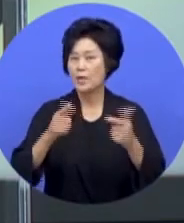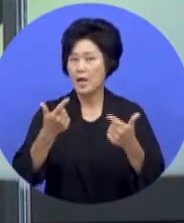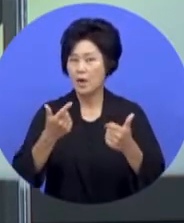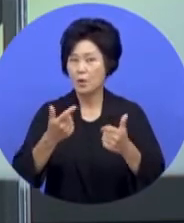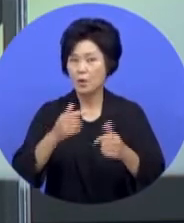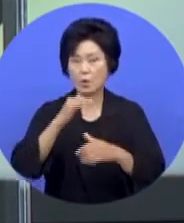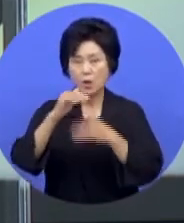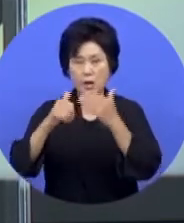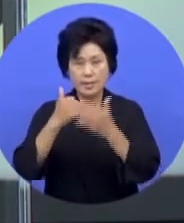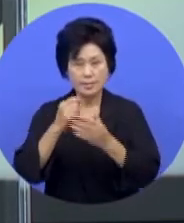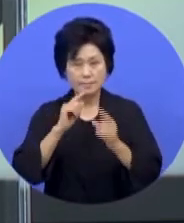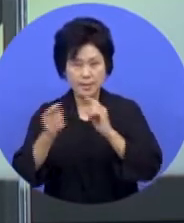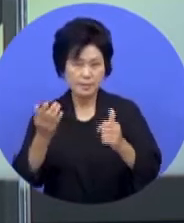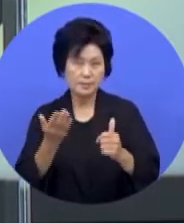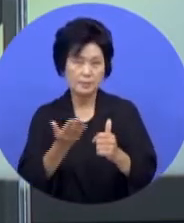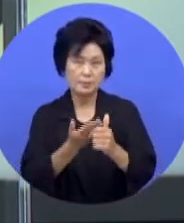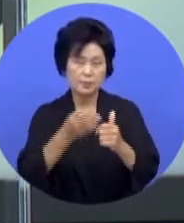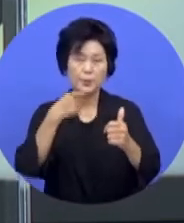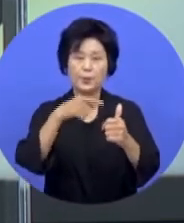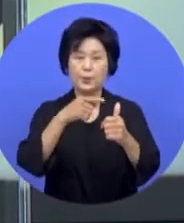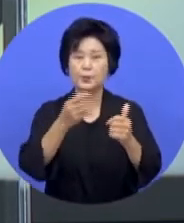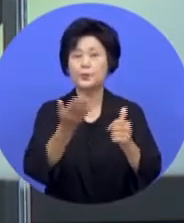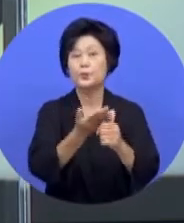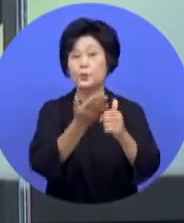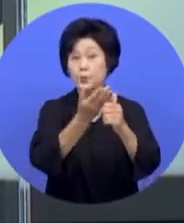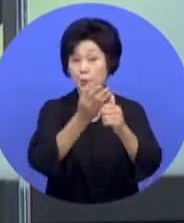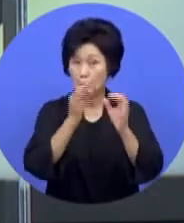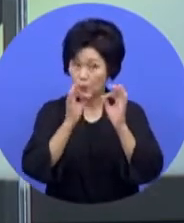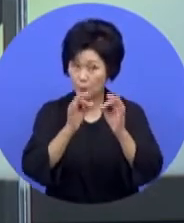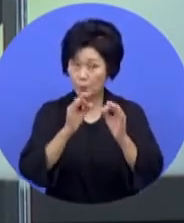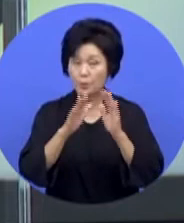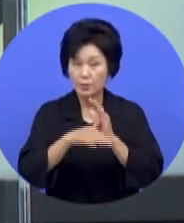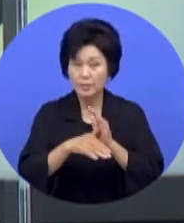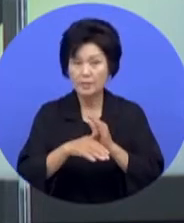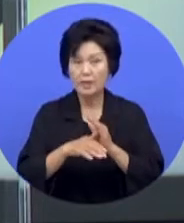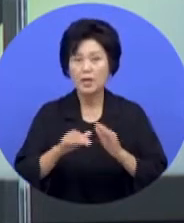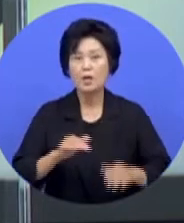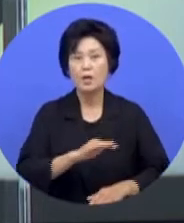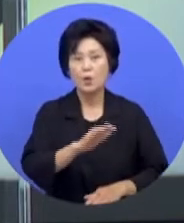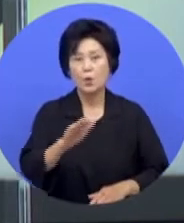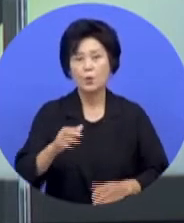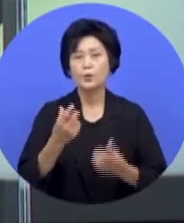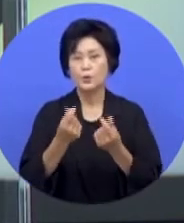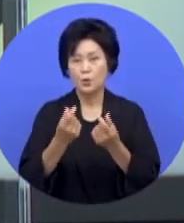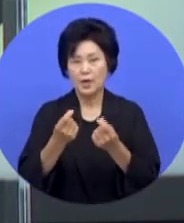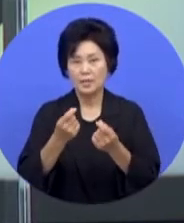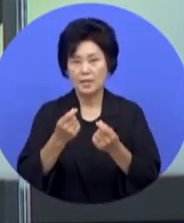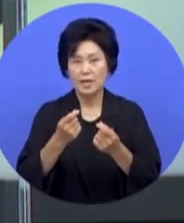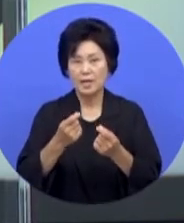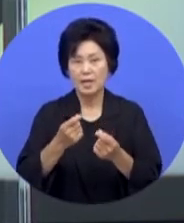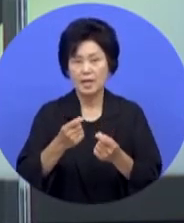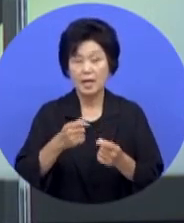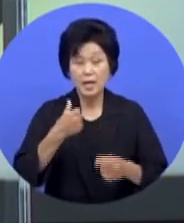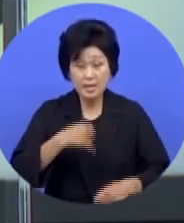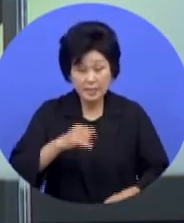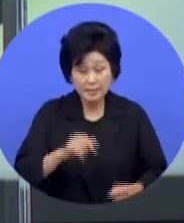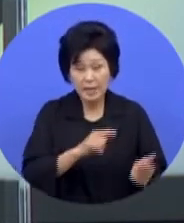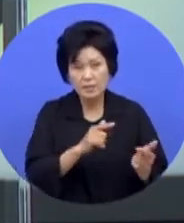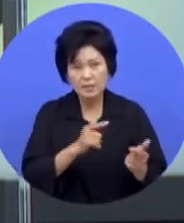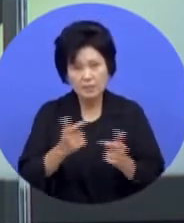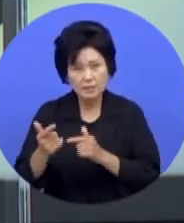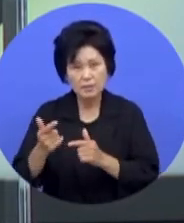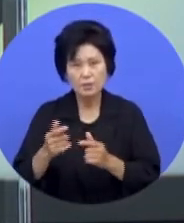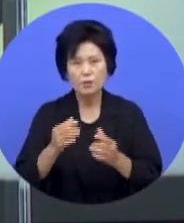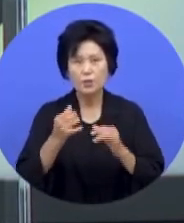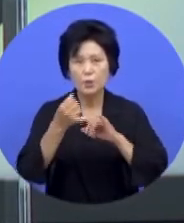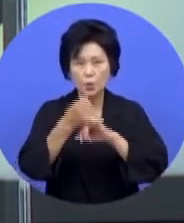말씀으로 키워야 된다고 하는 이것은 어떤 상황에서도 놓쳐서는 안 될 거라고 생각하고 있습니다. 저는 우리